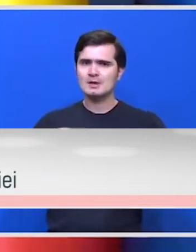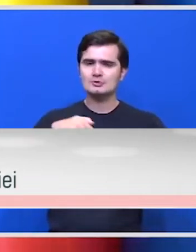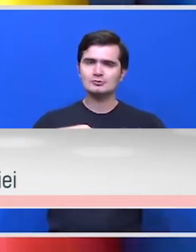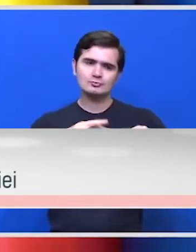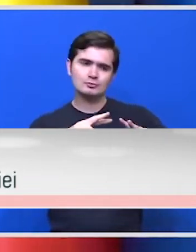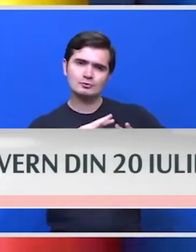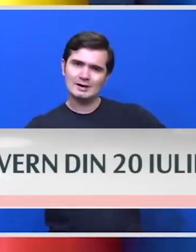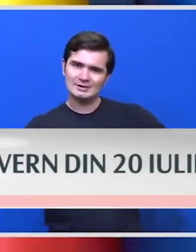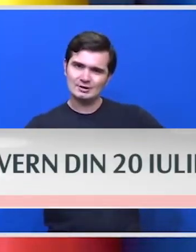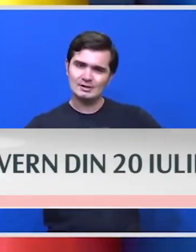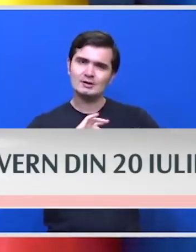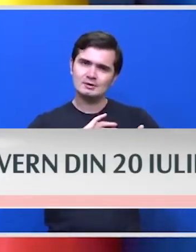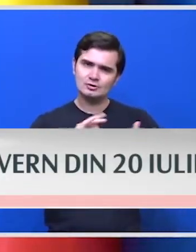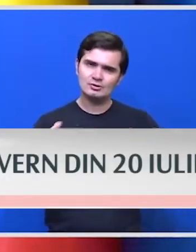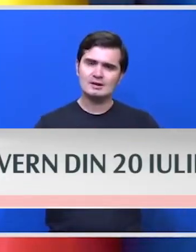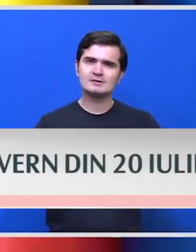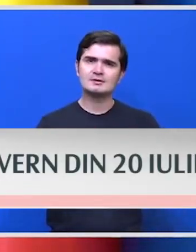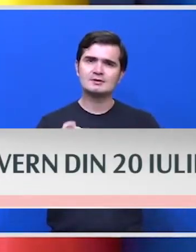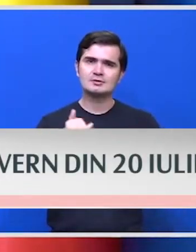Cercetării, Digitalizării